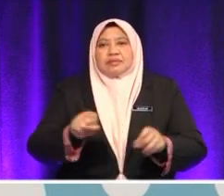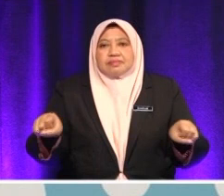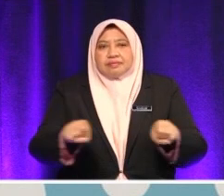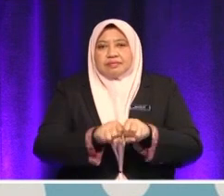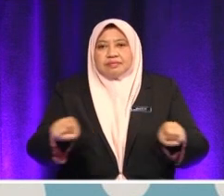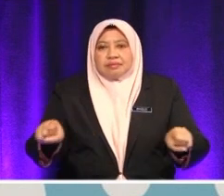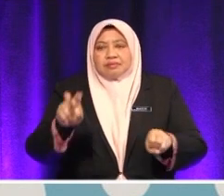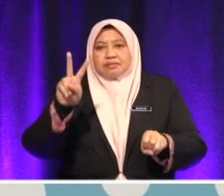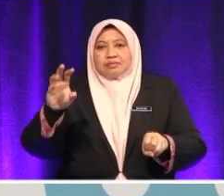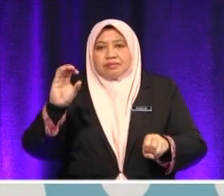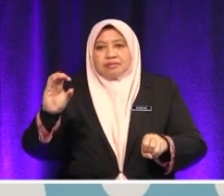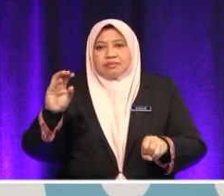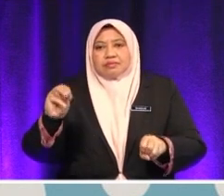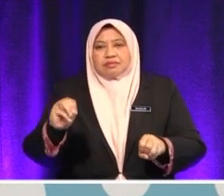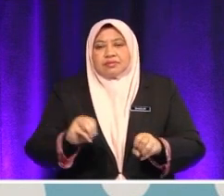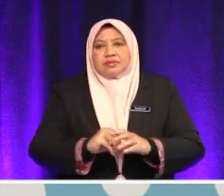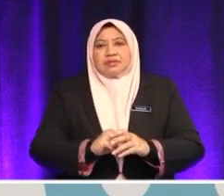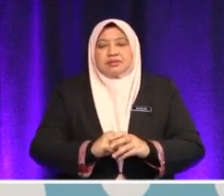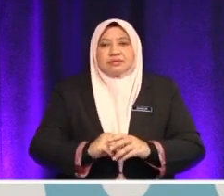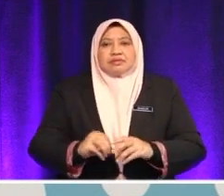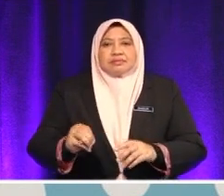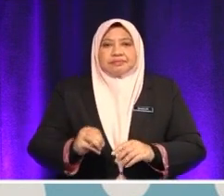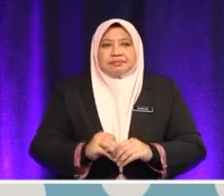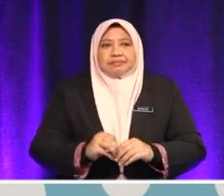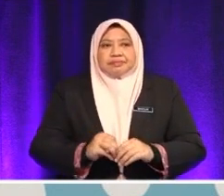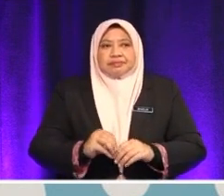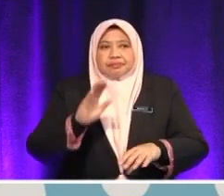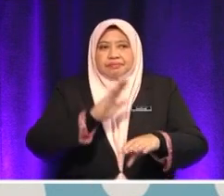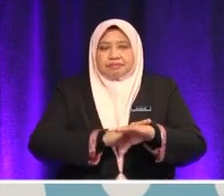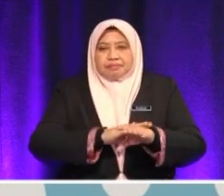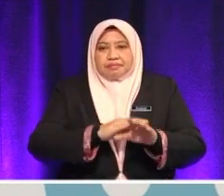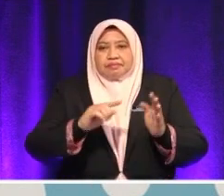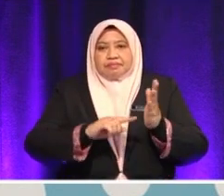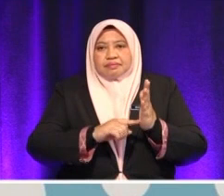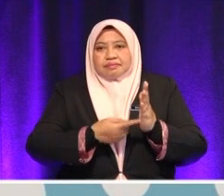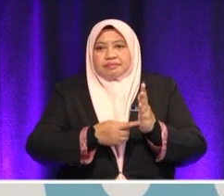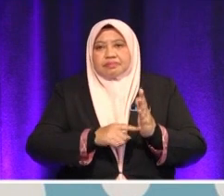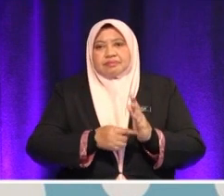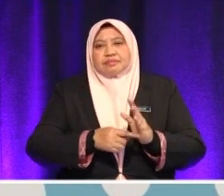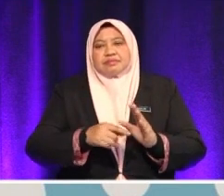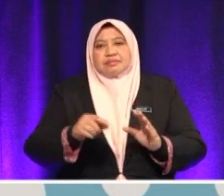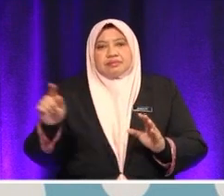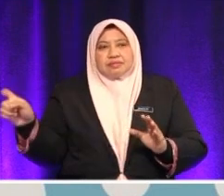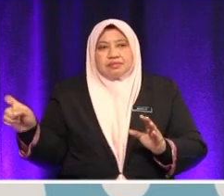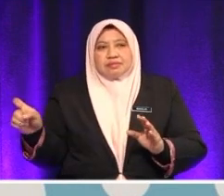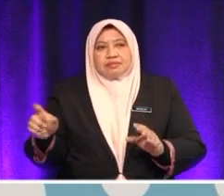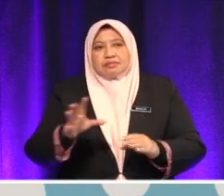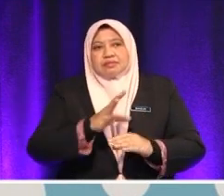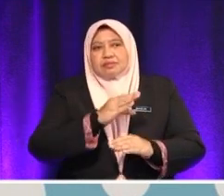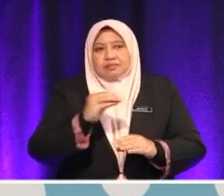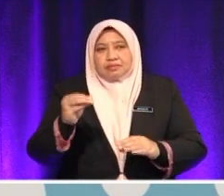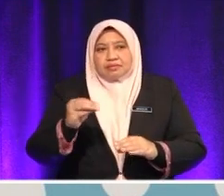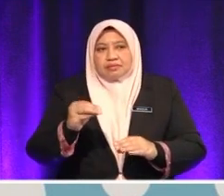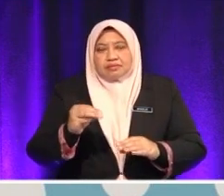5 kg per mite kuasa 2 pada Paksi mengukuk dan 2 cm kepada